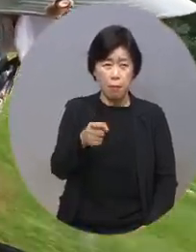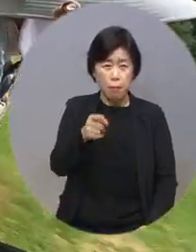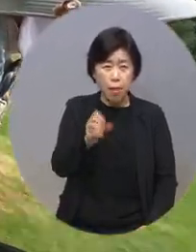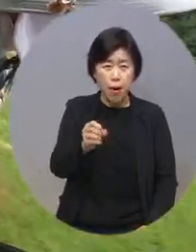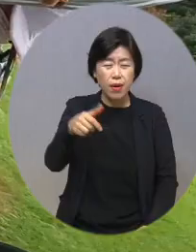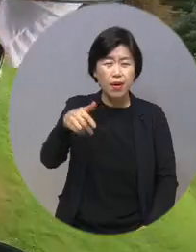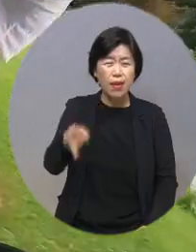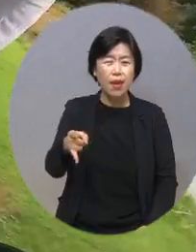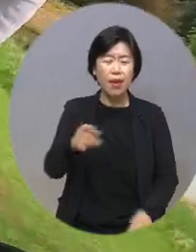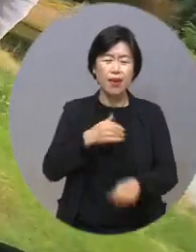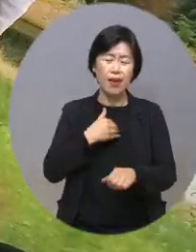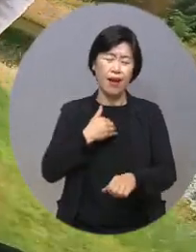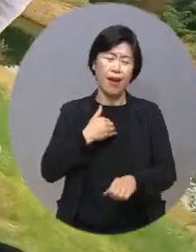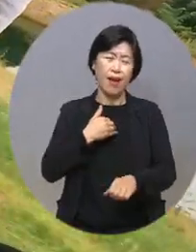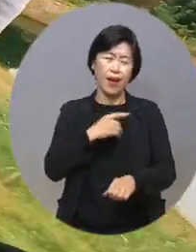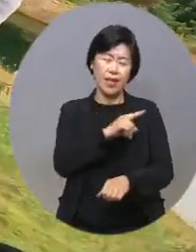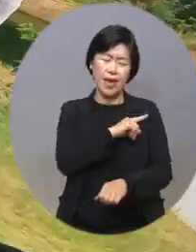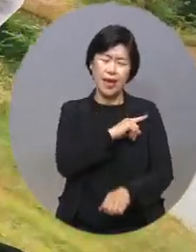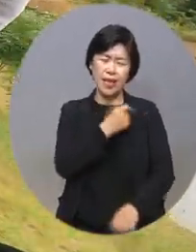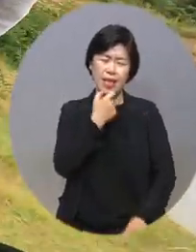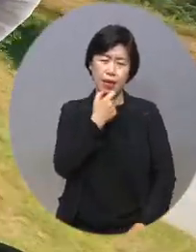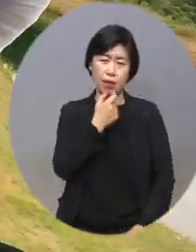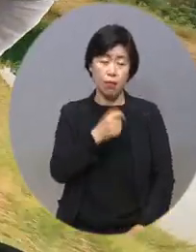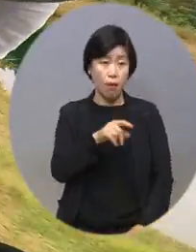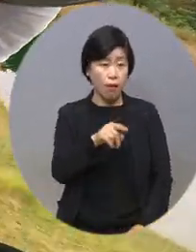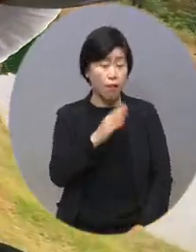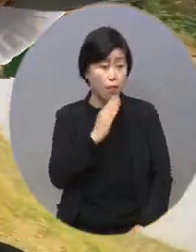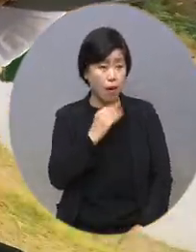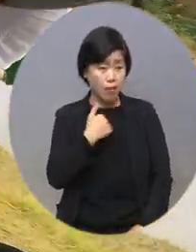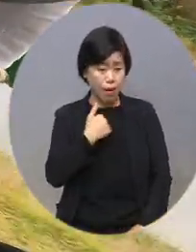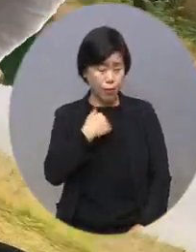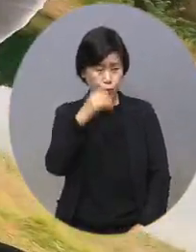나랑 사귀면은 잘 먹겠다. 먹는 걸로 싸우진 않겠다, 그치? 아.